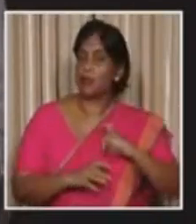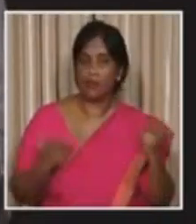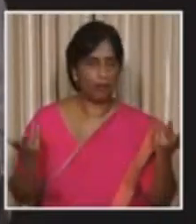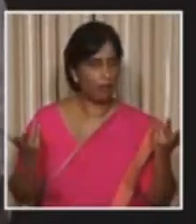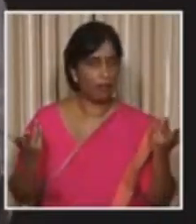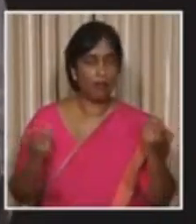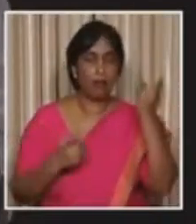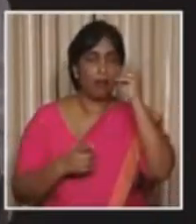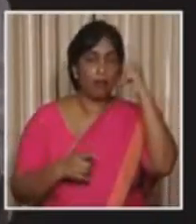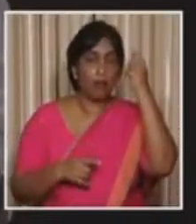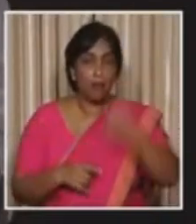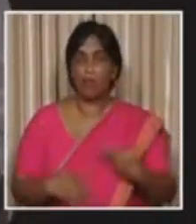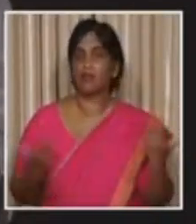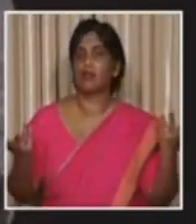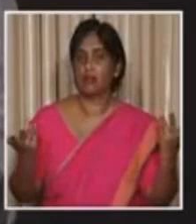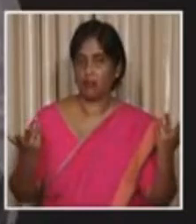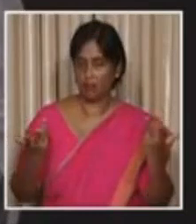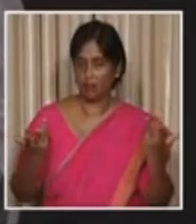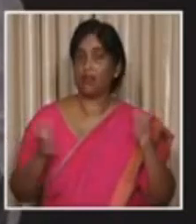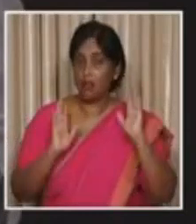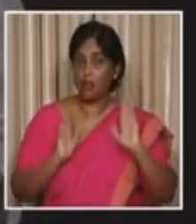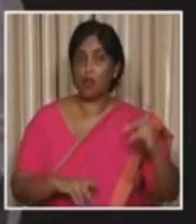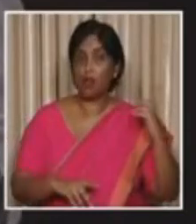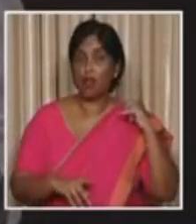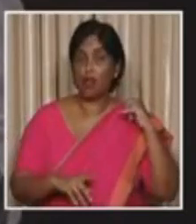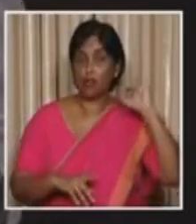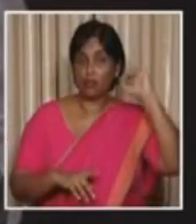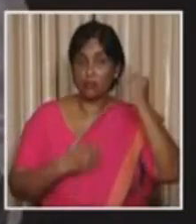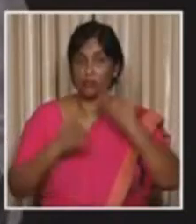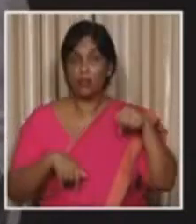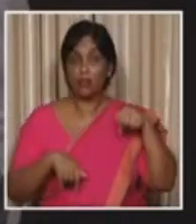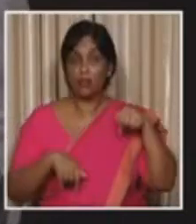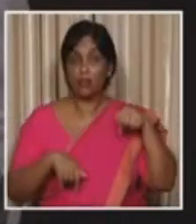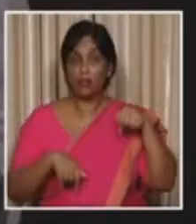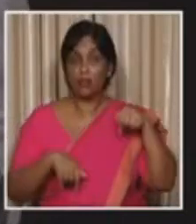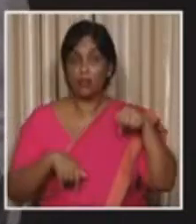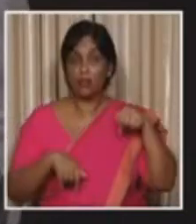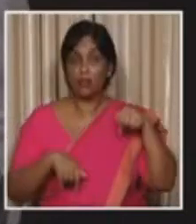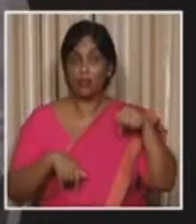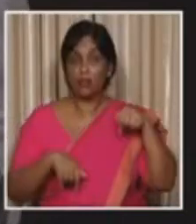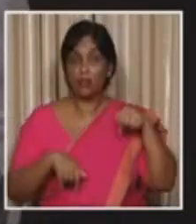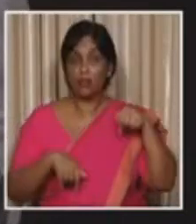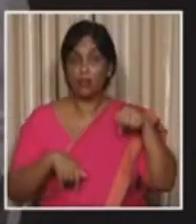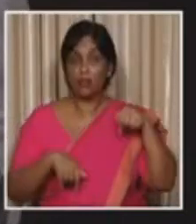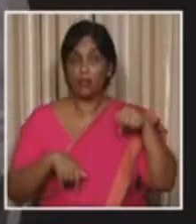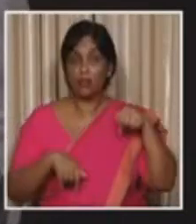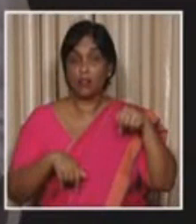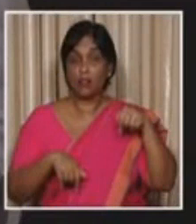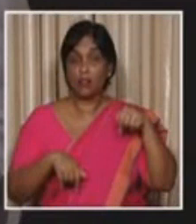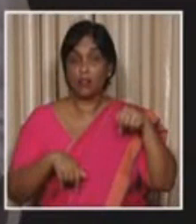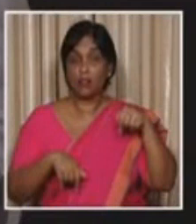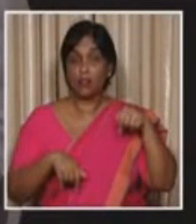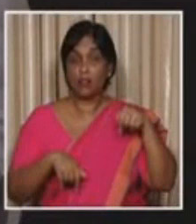නැහැ විශ්‍රාම වැටුප ලැබෙන්නෙත් නැහැ නමුත් හමුදාපතිවරයා යන විදිය දැක්කම ආරක්ෂක ලේකම් යන විදිය